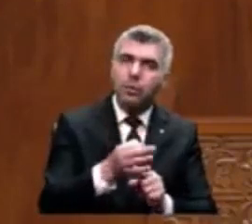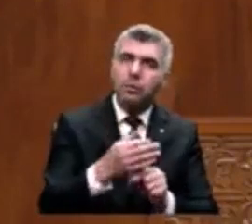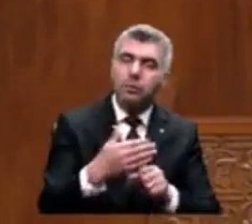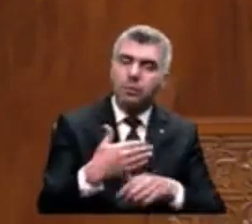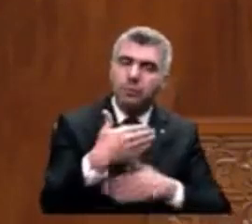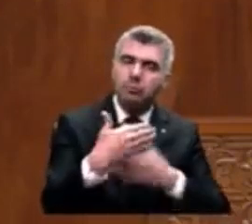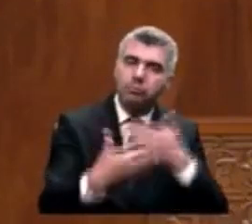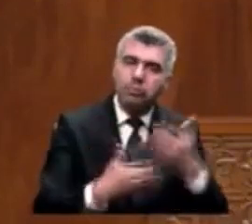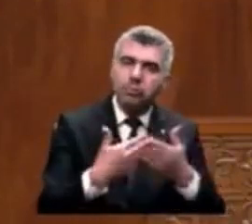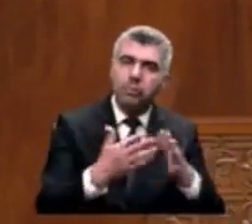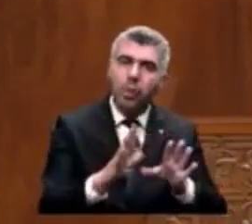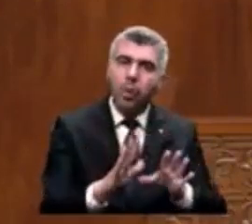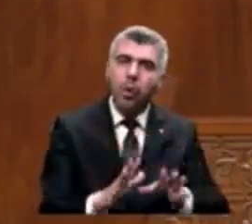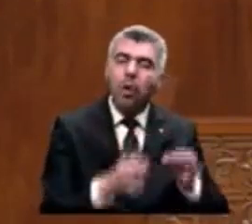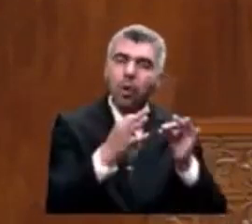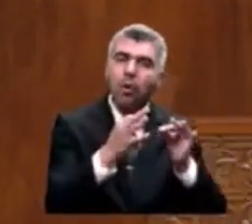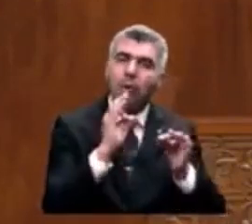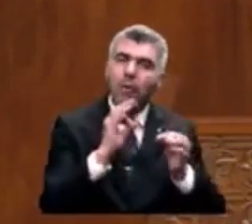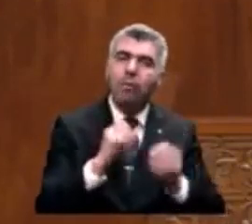الحلول المناسبة